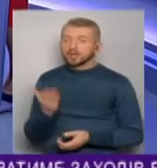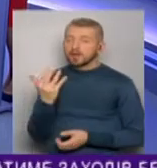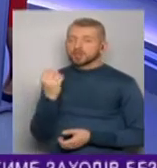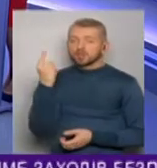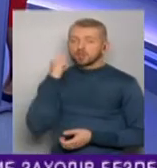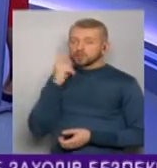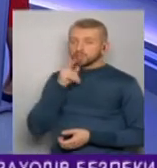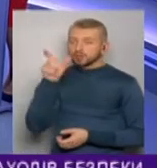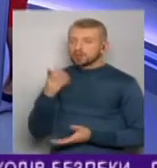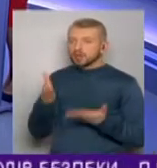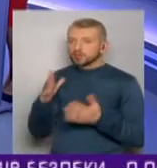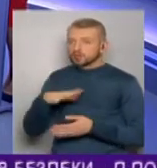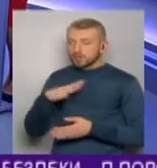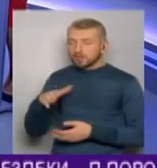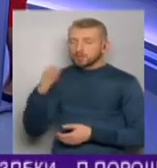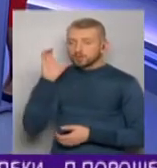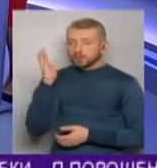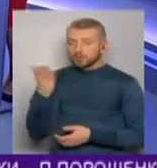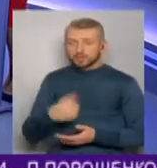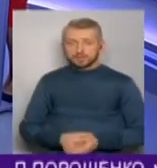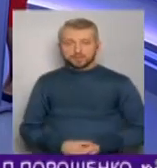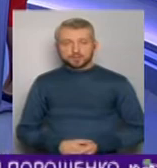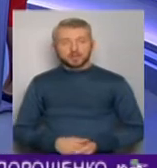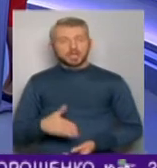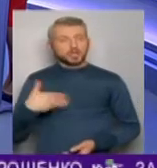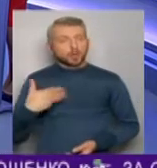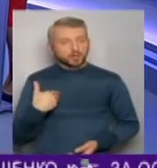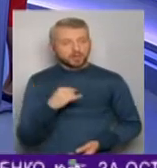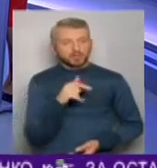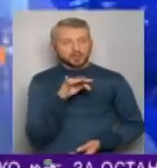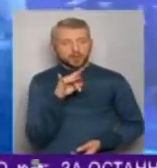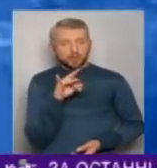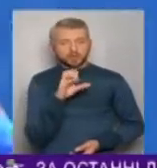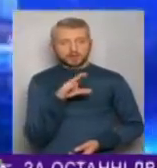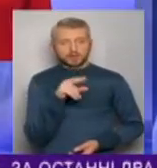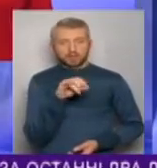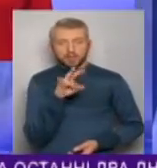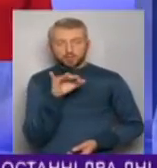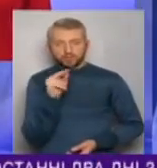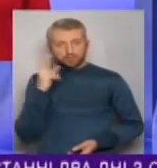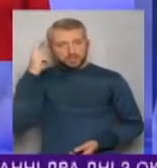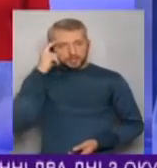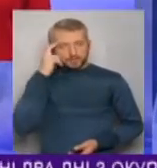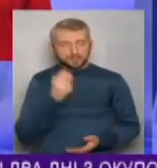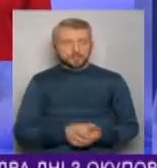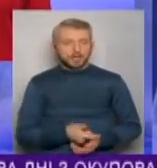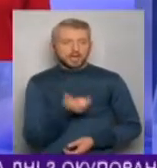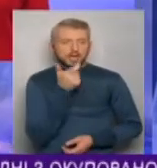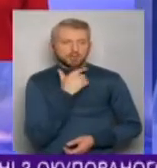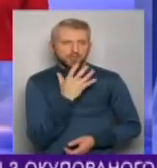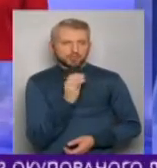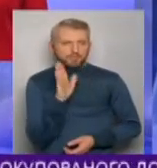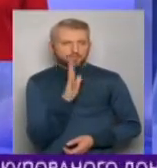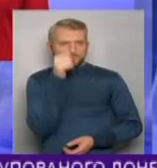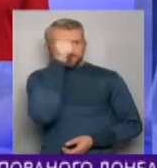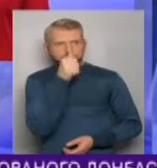глядача, якщо дочекався. Ми вас слухаємо, ви з нами? Добрий вечір, я Степанович Київ. Так. Пане Хвильовий, 10 вересня,